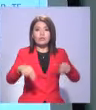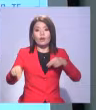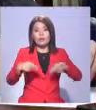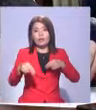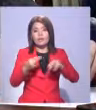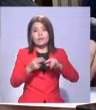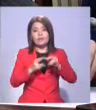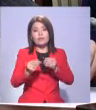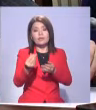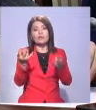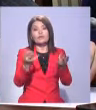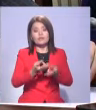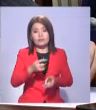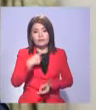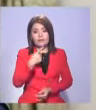қаражат қарастыруға жетеді.